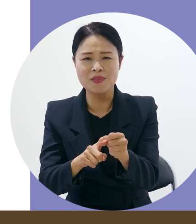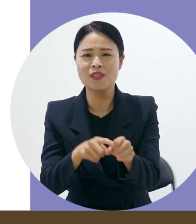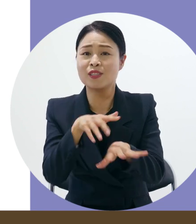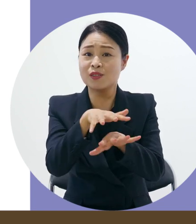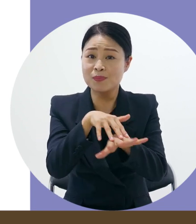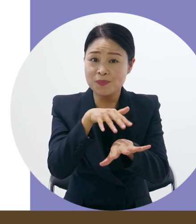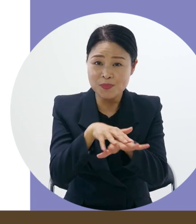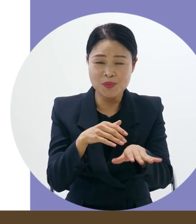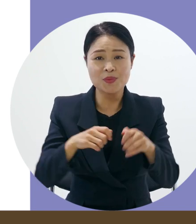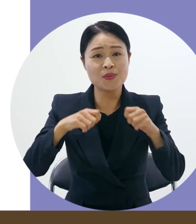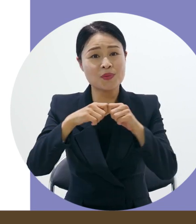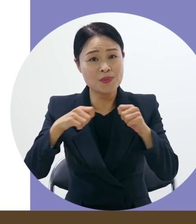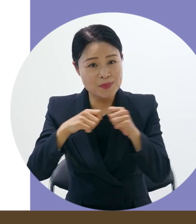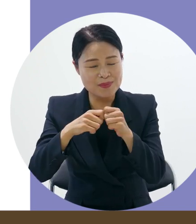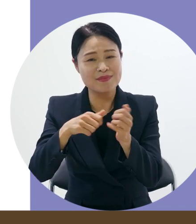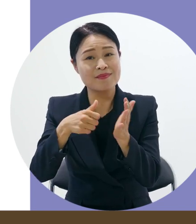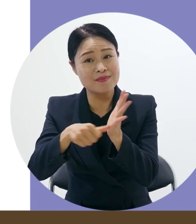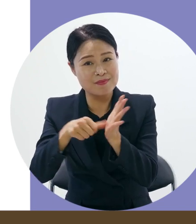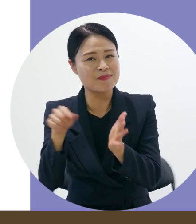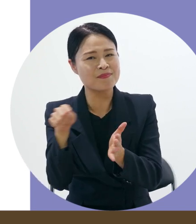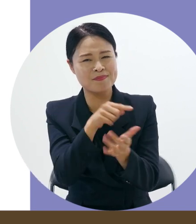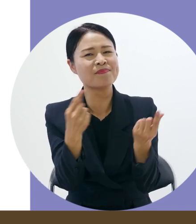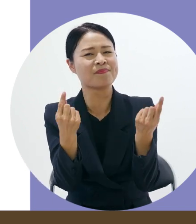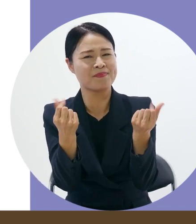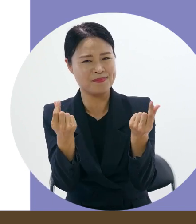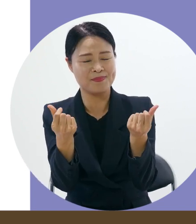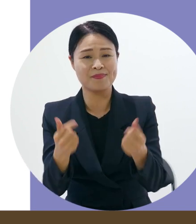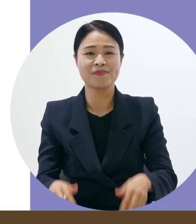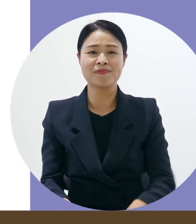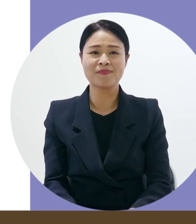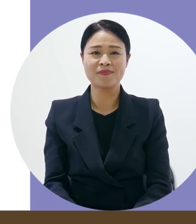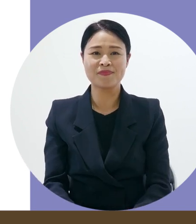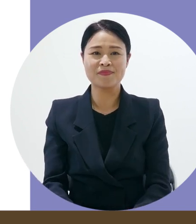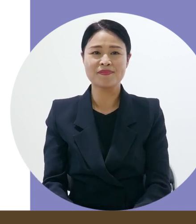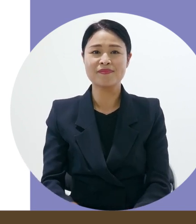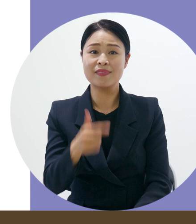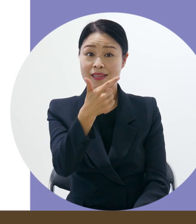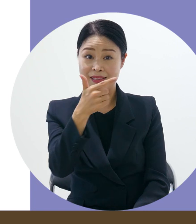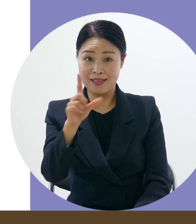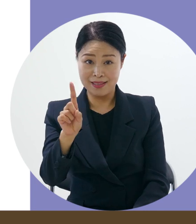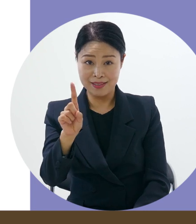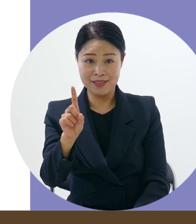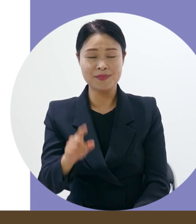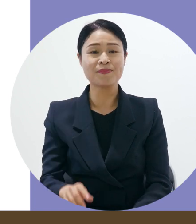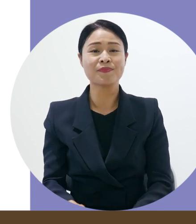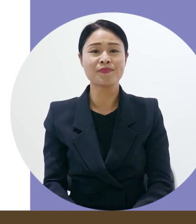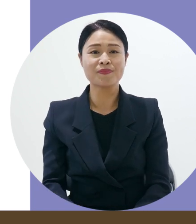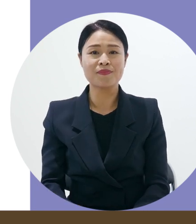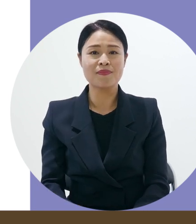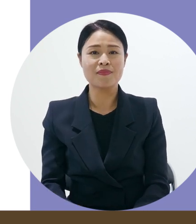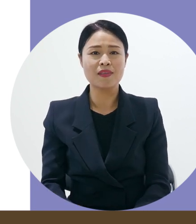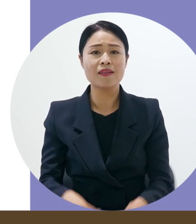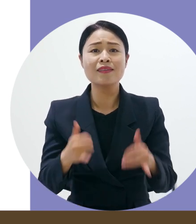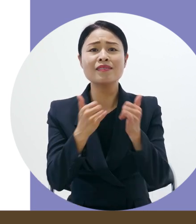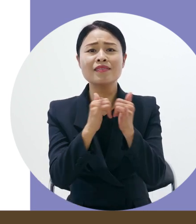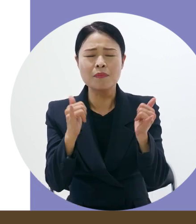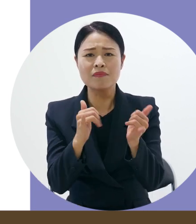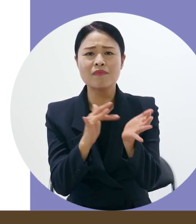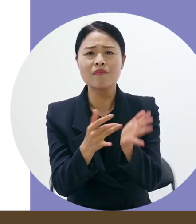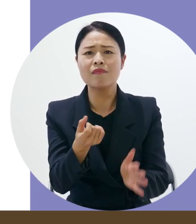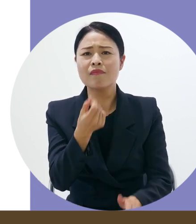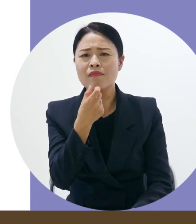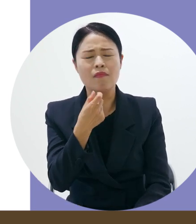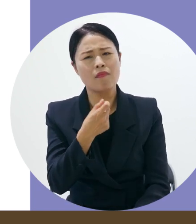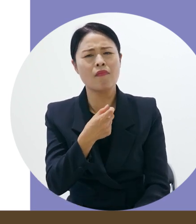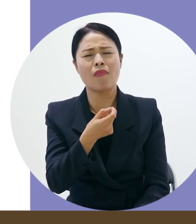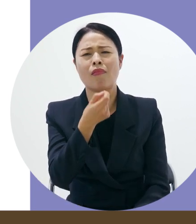사용되는 섬유, 고무제품 또는 이와 유사한 것. 나. 인체에 대한